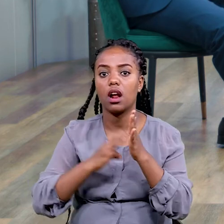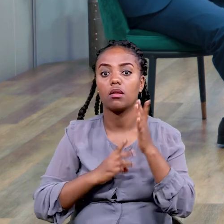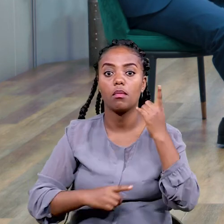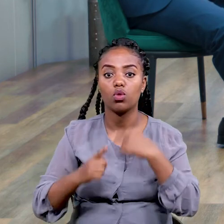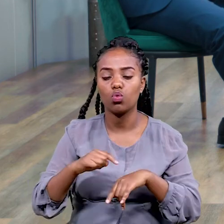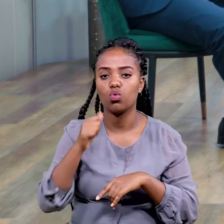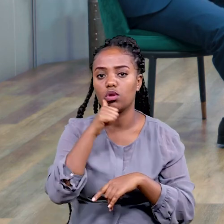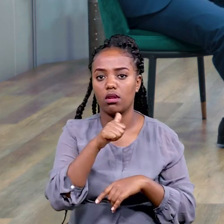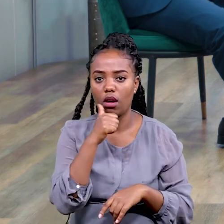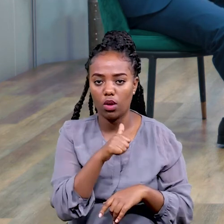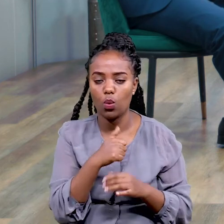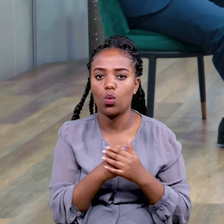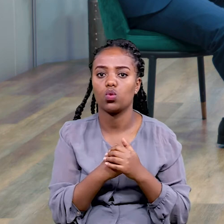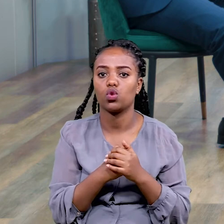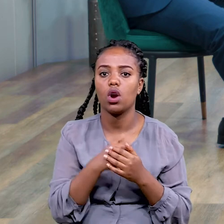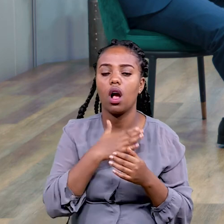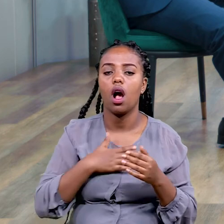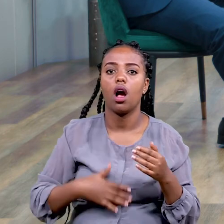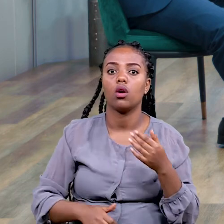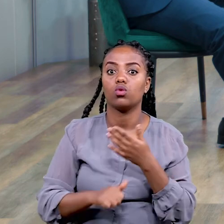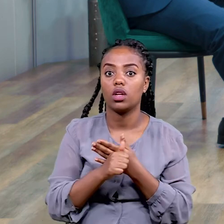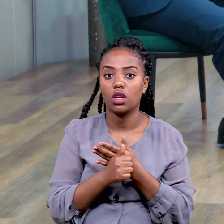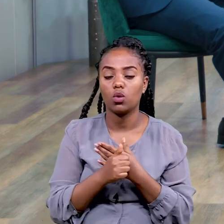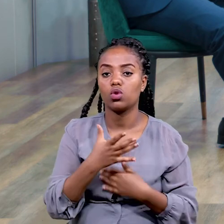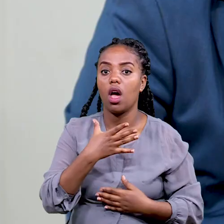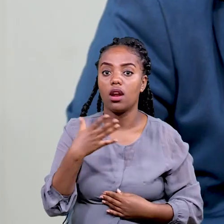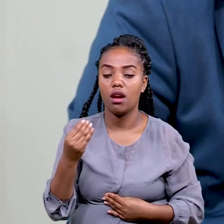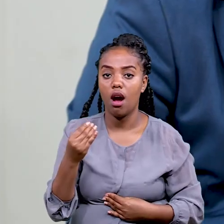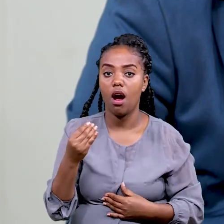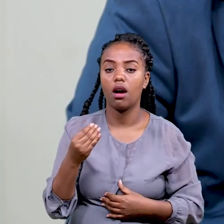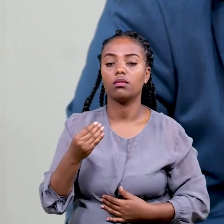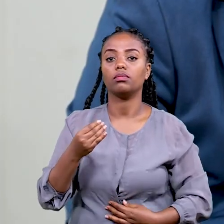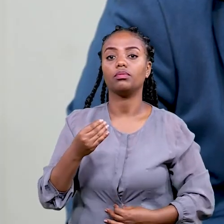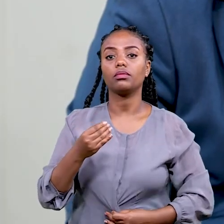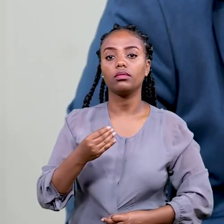ስርዓት ከመጡ ሴቶች፣ አካል ጉዳተኞች እና የአእምሮ